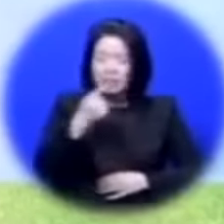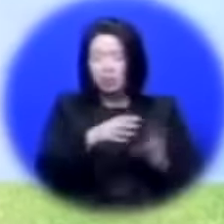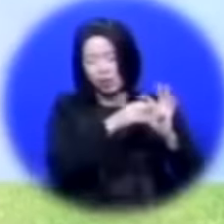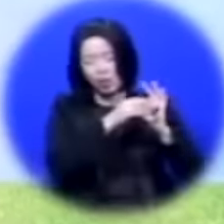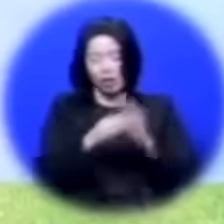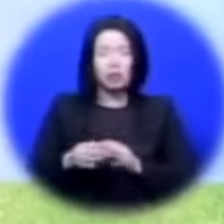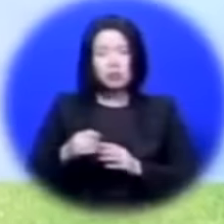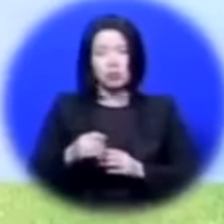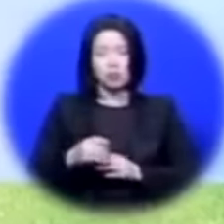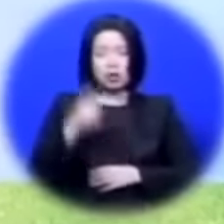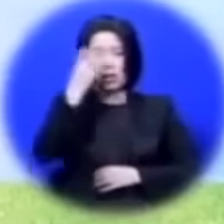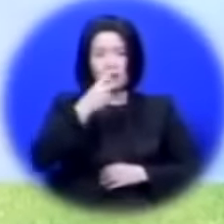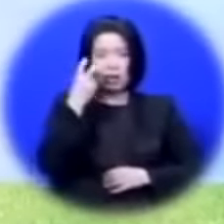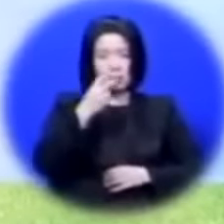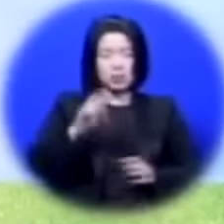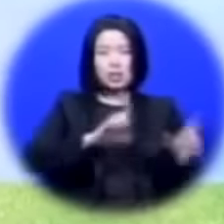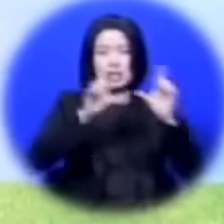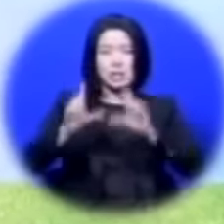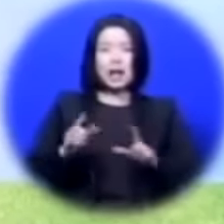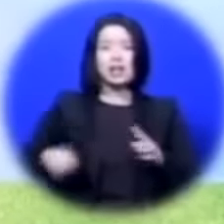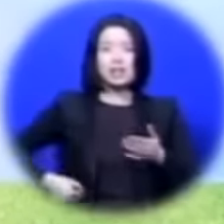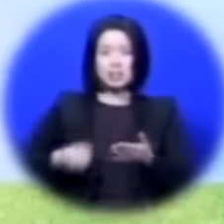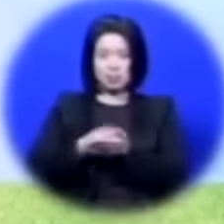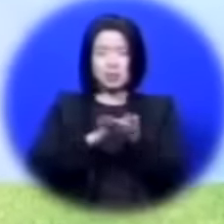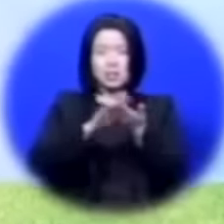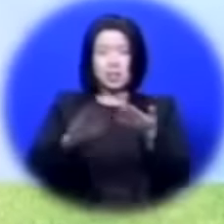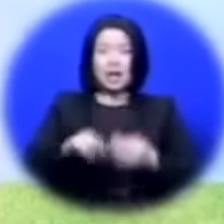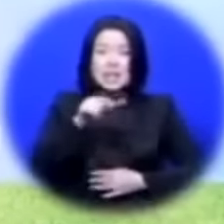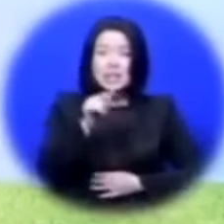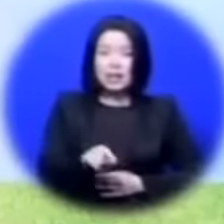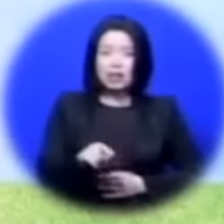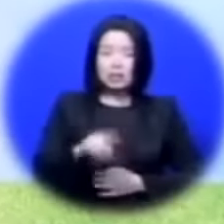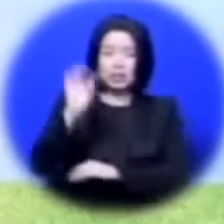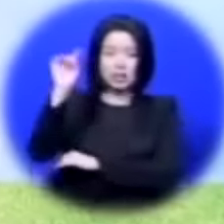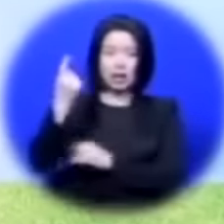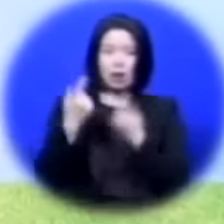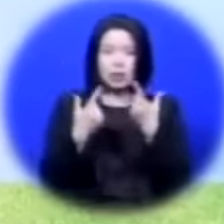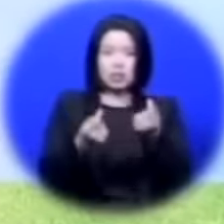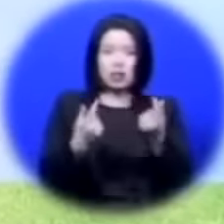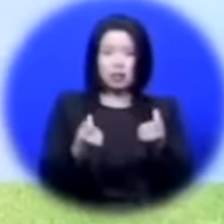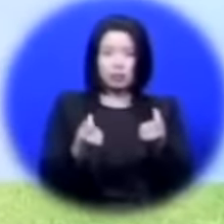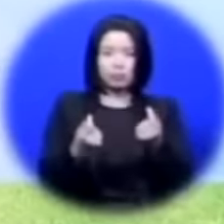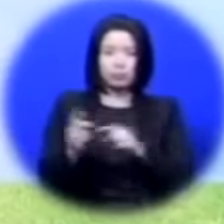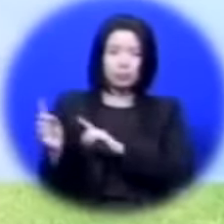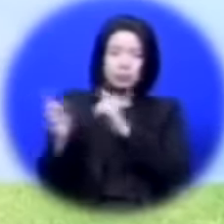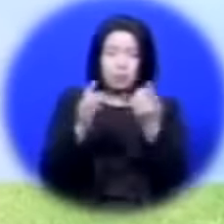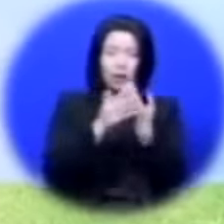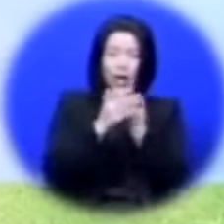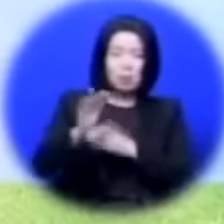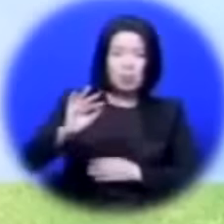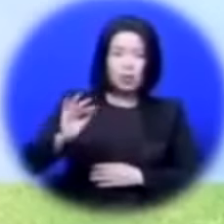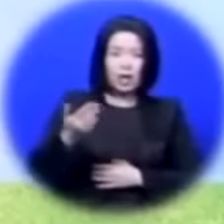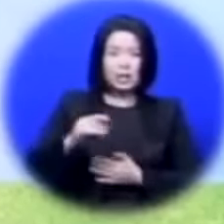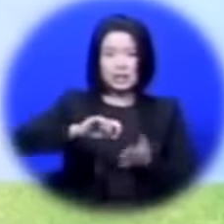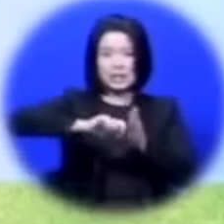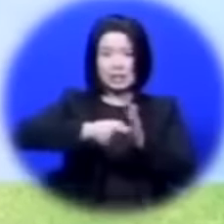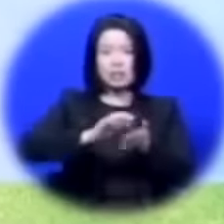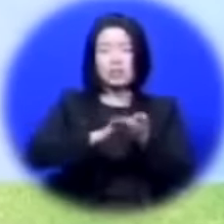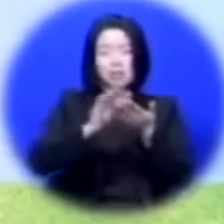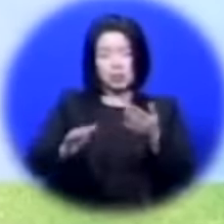확인하면서 내가 살겠습니다 이것이 다윗처럼 회복되어지는 열쇠입니다